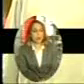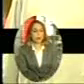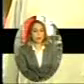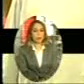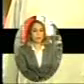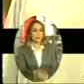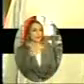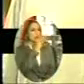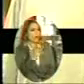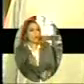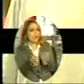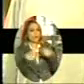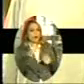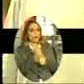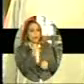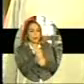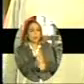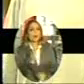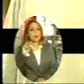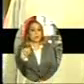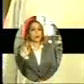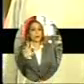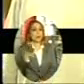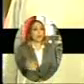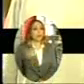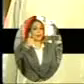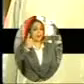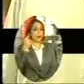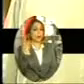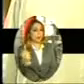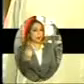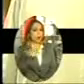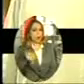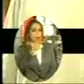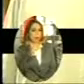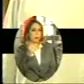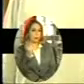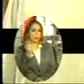שוועד העובדים ומיקו צרפתי בראשו פשוט עושים לכם בית ספר?